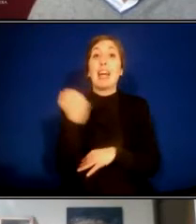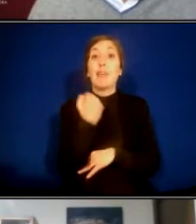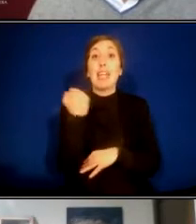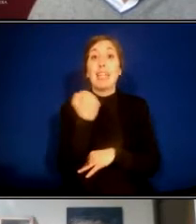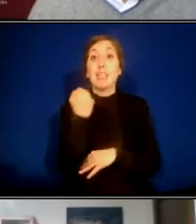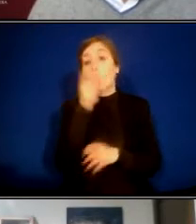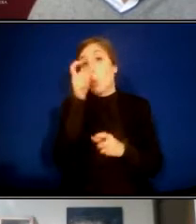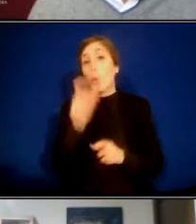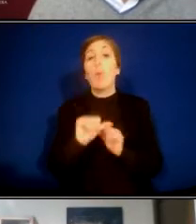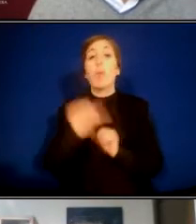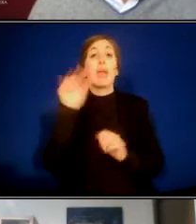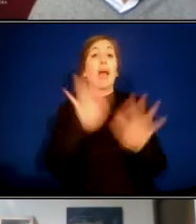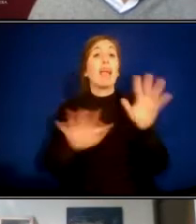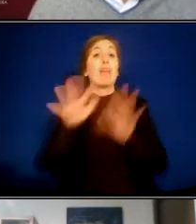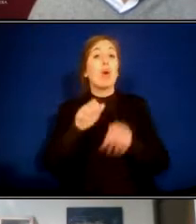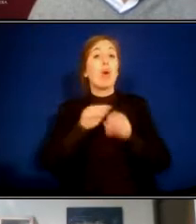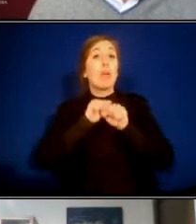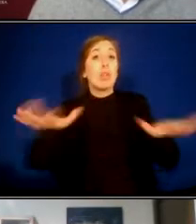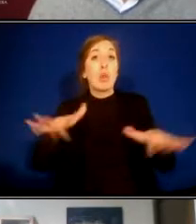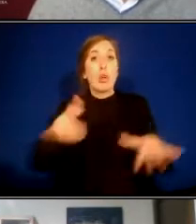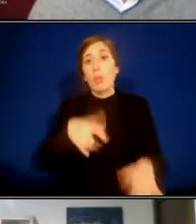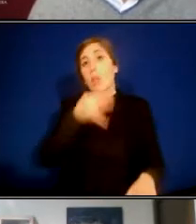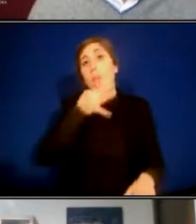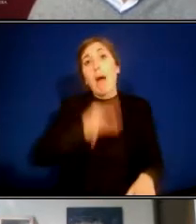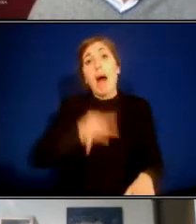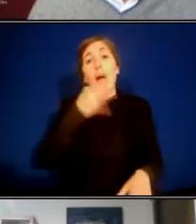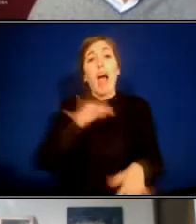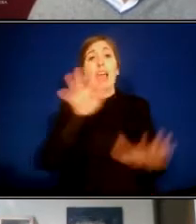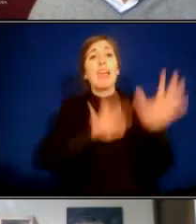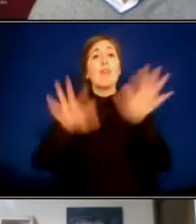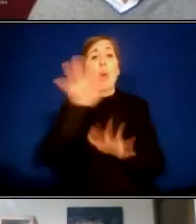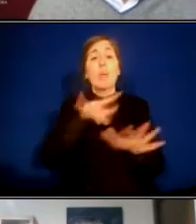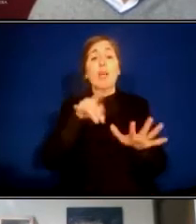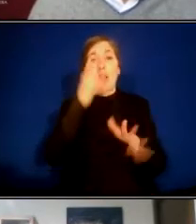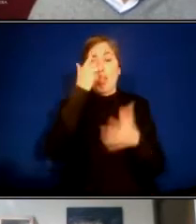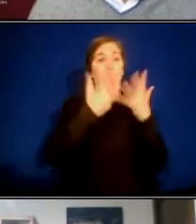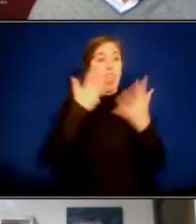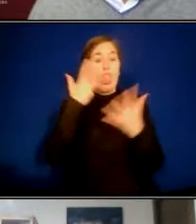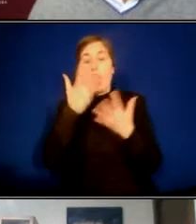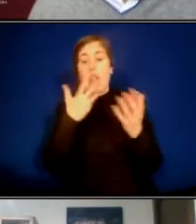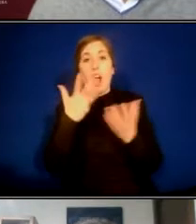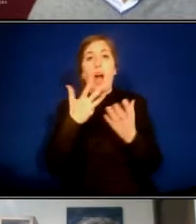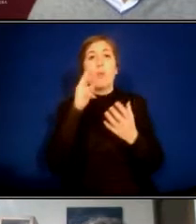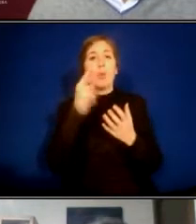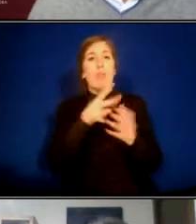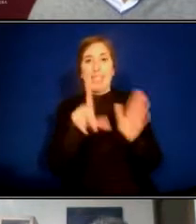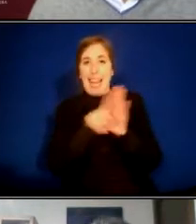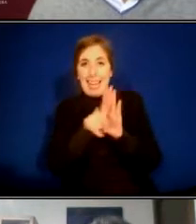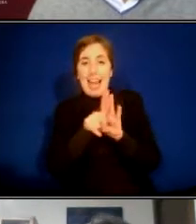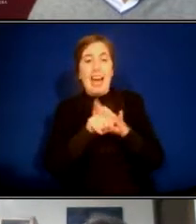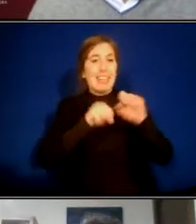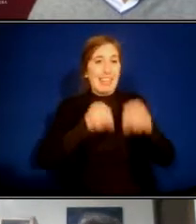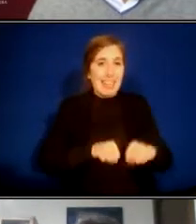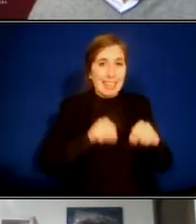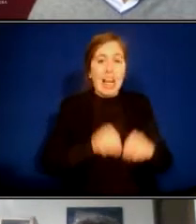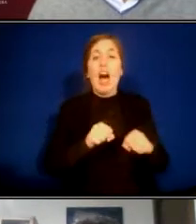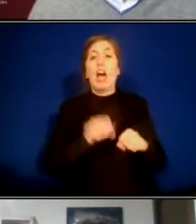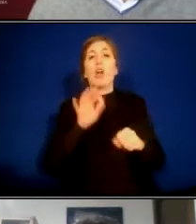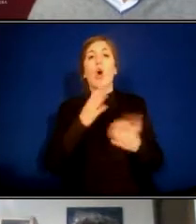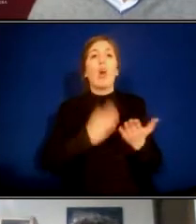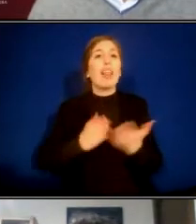spesso confuse e che invece hanno bisogno di essere precise dal punto di vista legale, sanitario, di orientamento ai servizi.